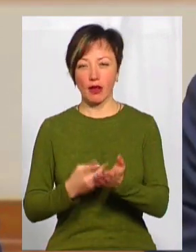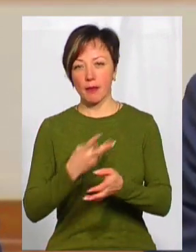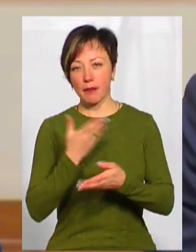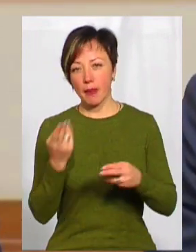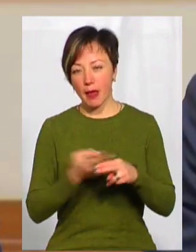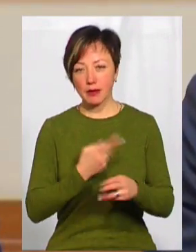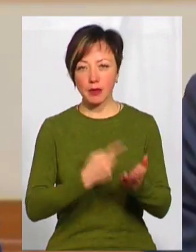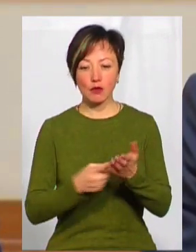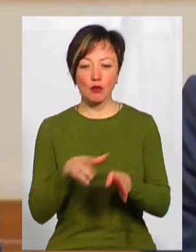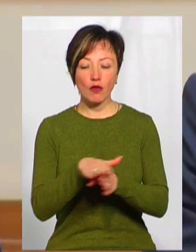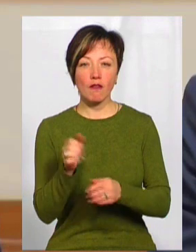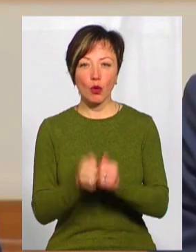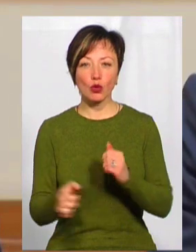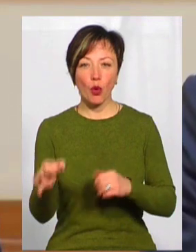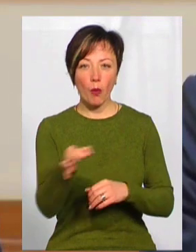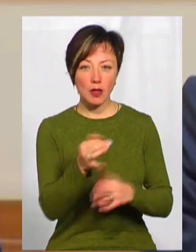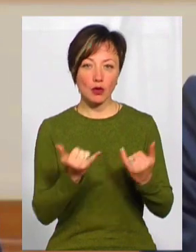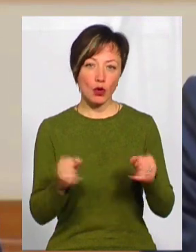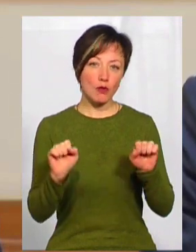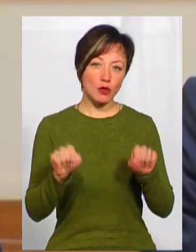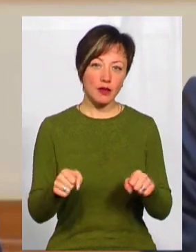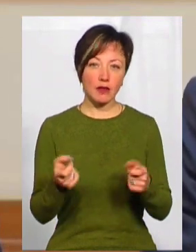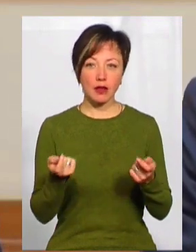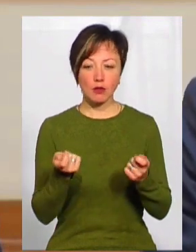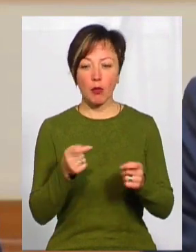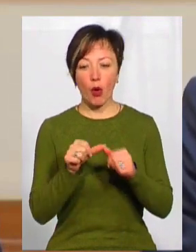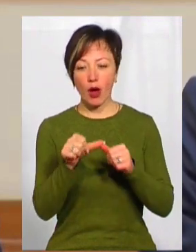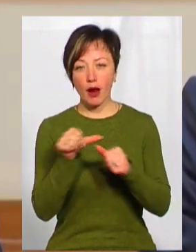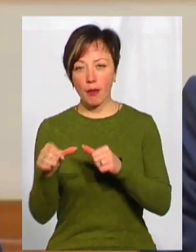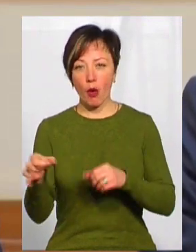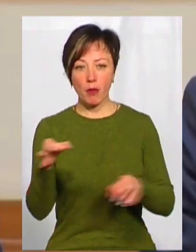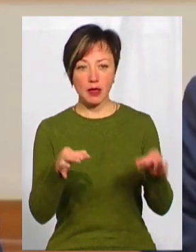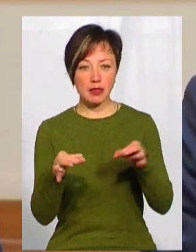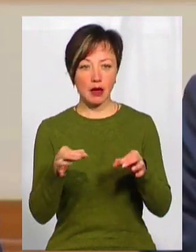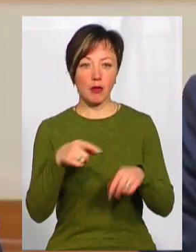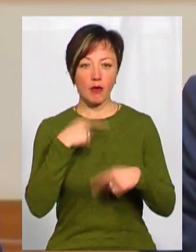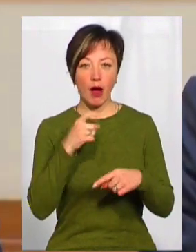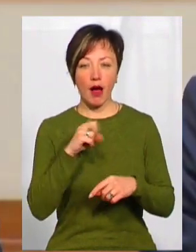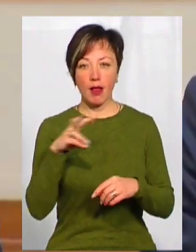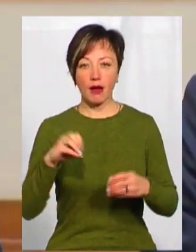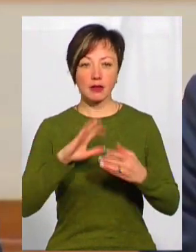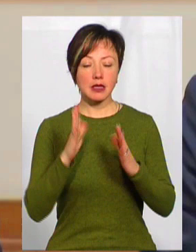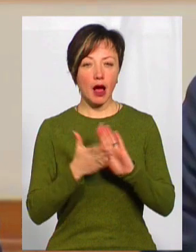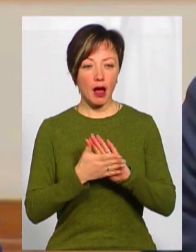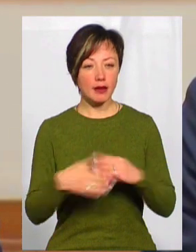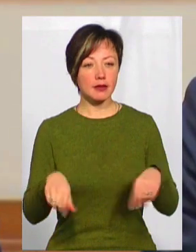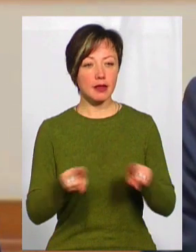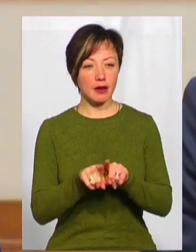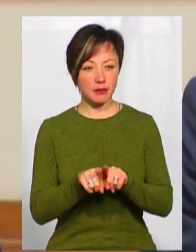підтверджених, що відбувається в кожній області. Сьогодні ми, можливо, там дещо по окремих областях пройдемося. От. Але загальна логіка